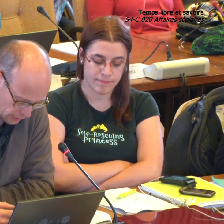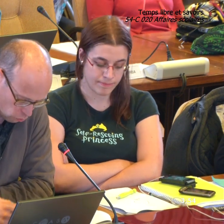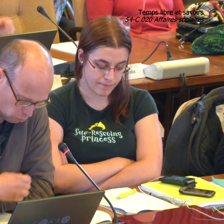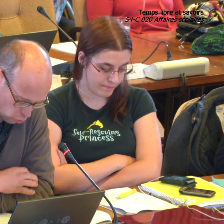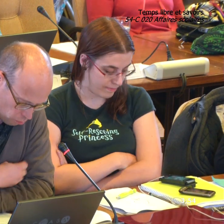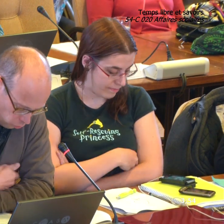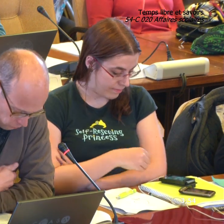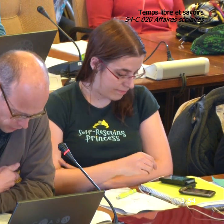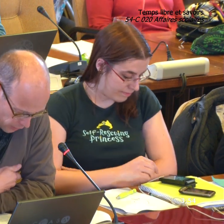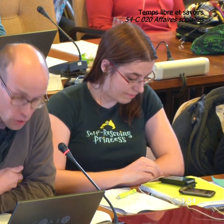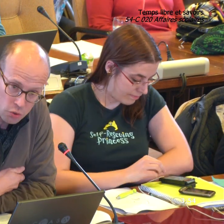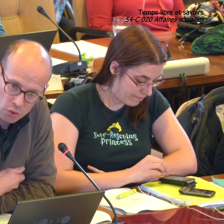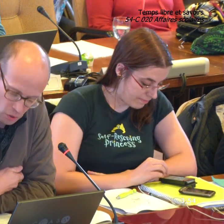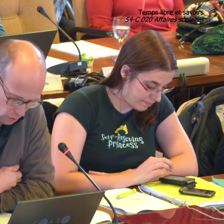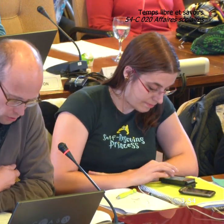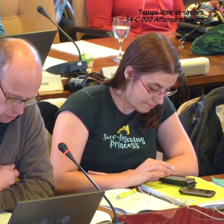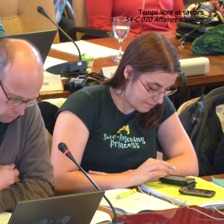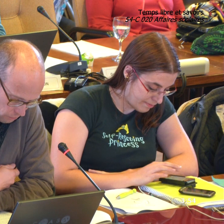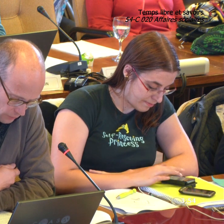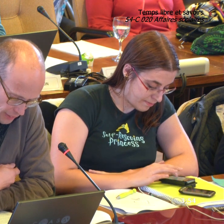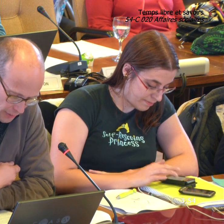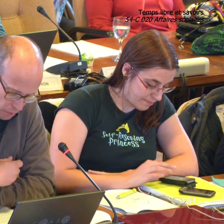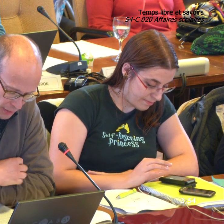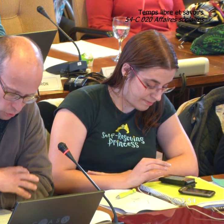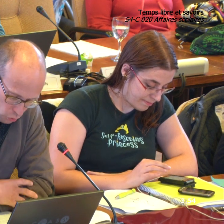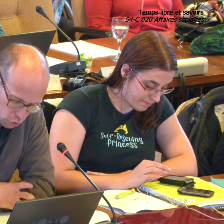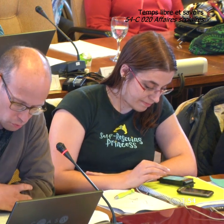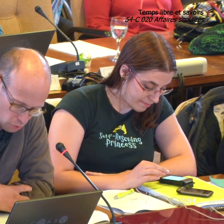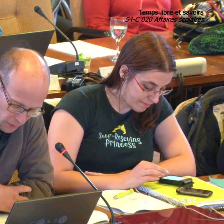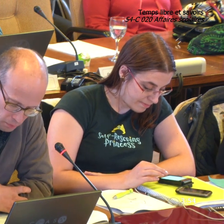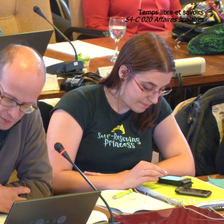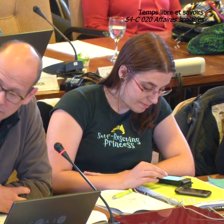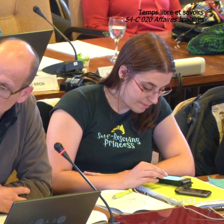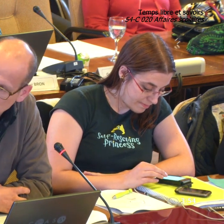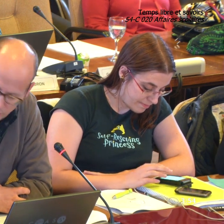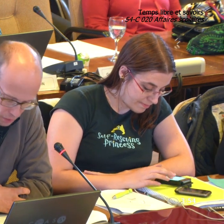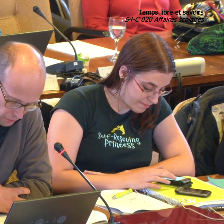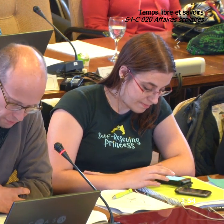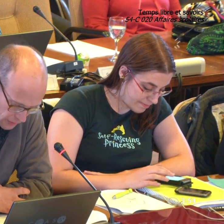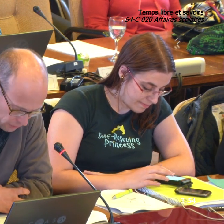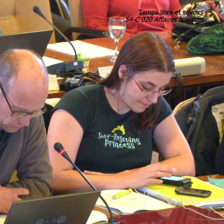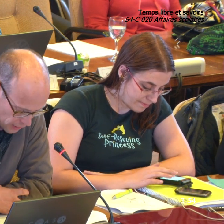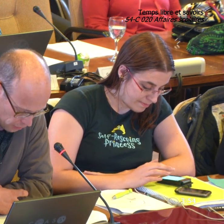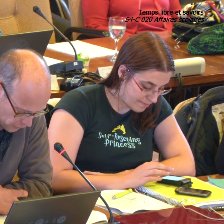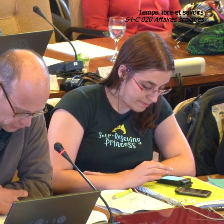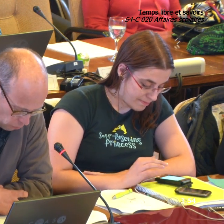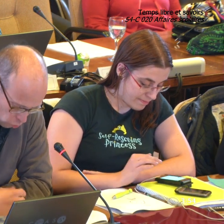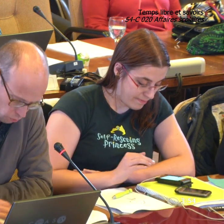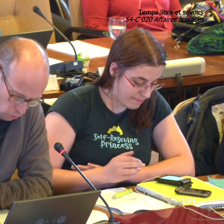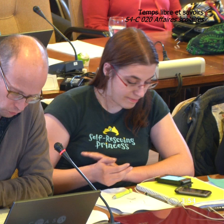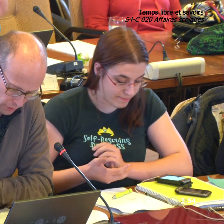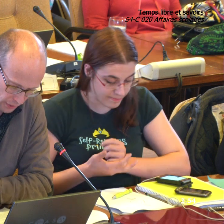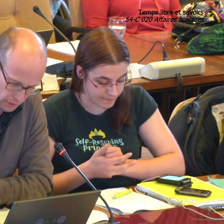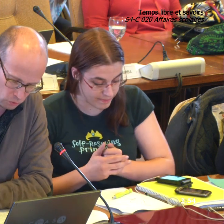de la question de Monsieur Bron sur la délibération sur le changement de périmètre des écoles chorriers et Valier effectivement